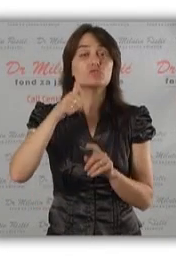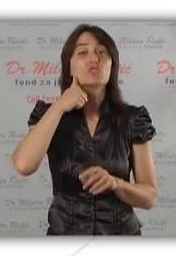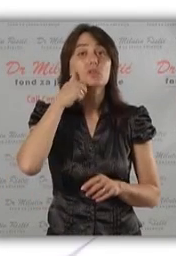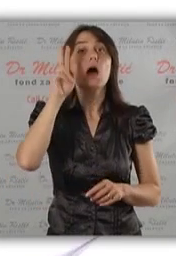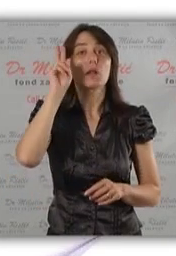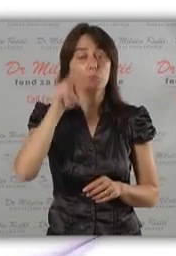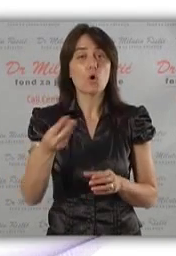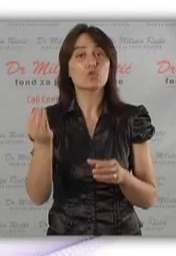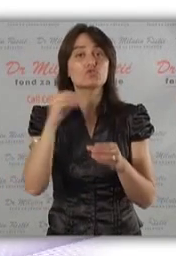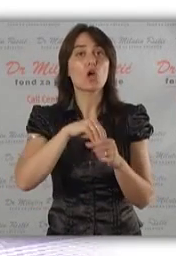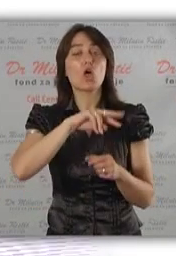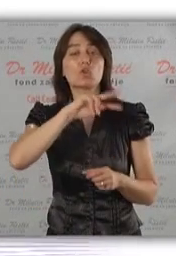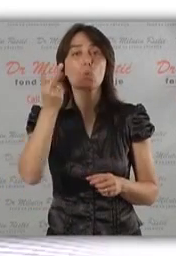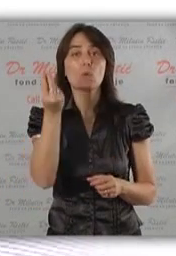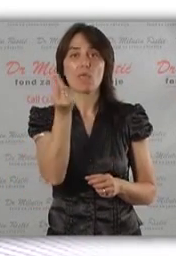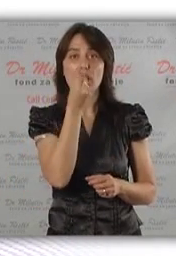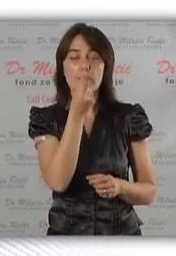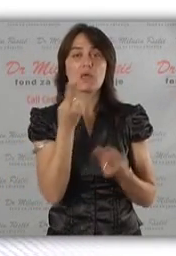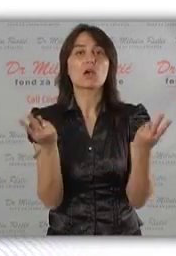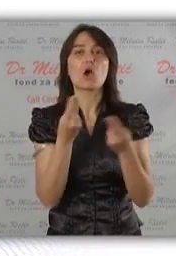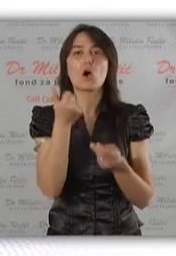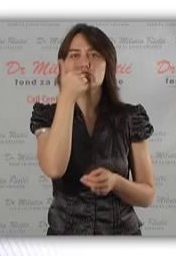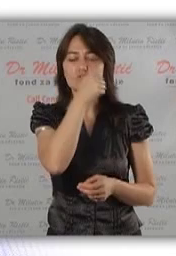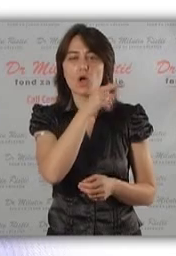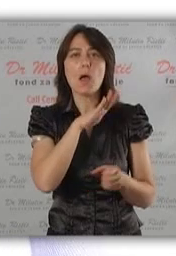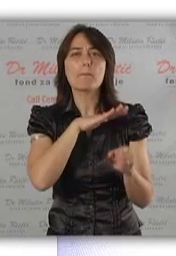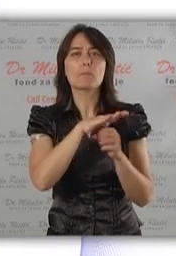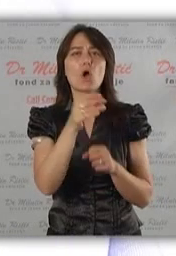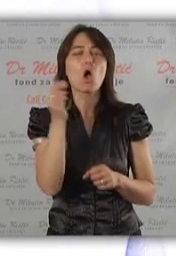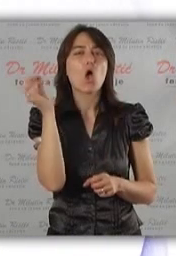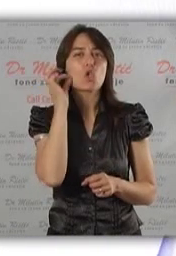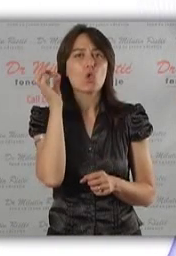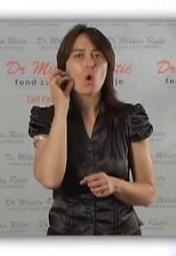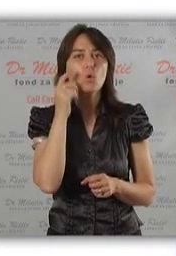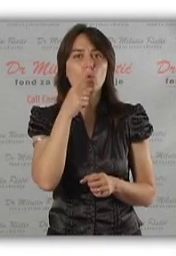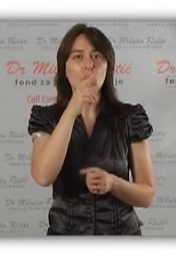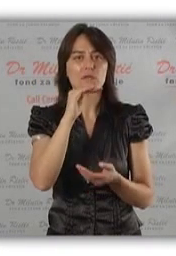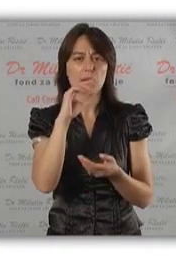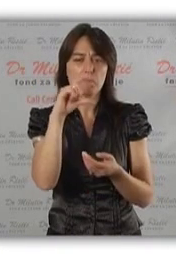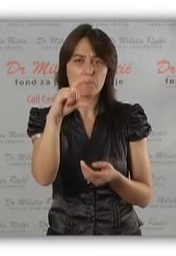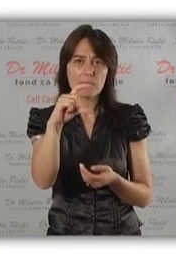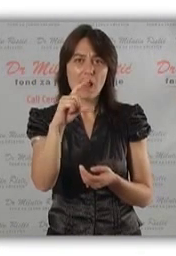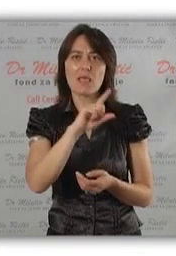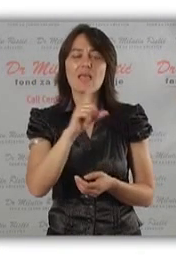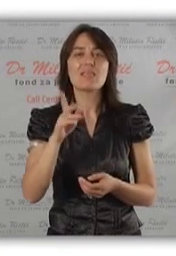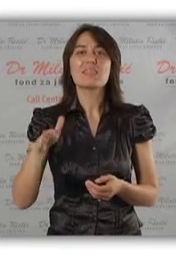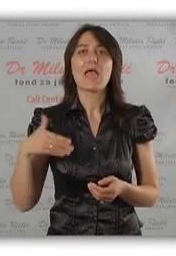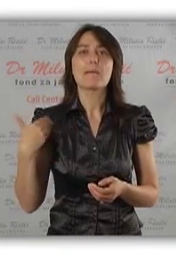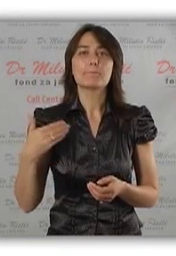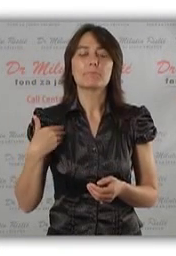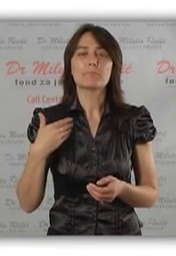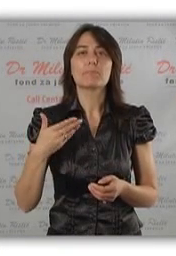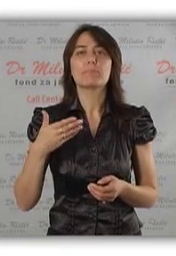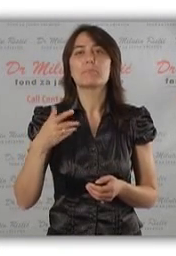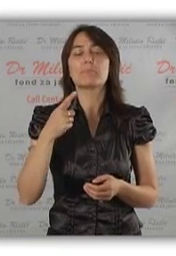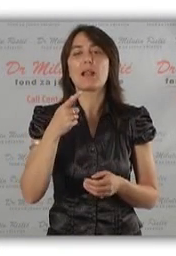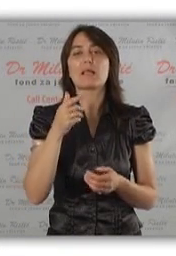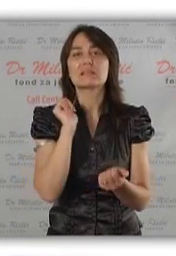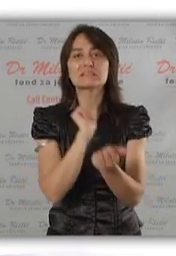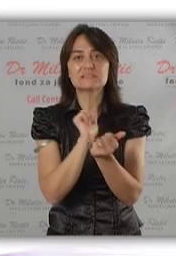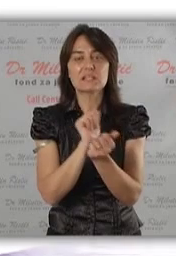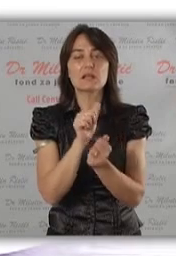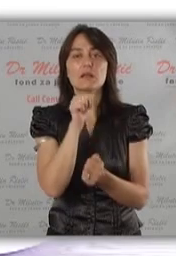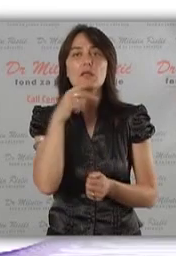treba. I treći dan tek možemo uvesti neke druge namirnice, kao što je probiotski jogurt u malim količinama, nemasni